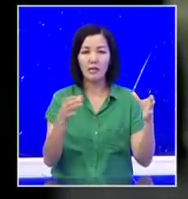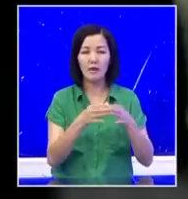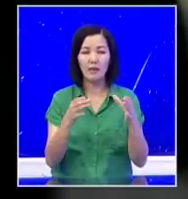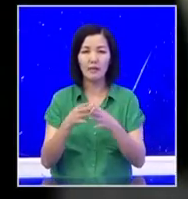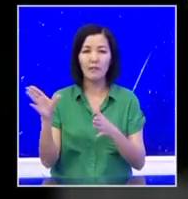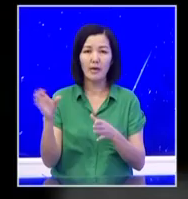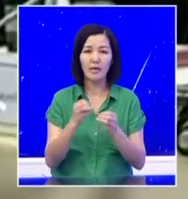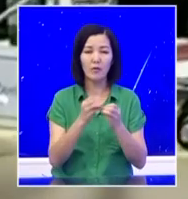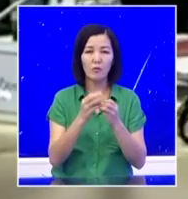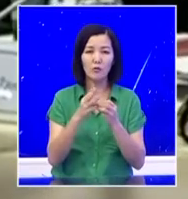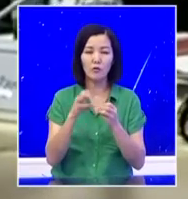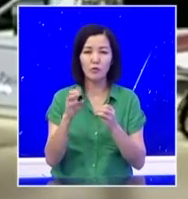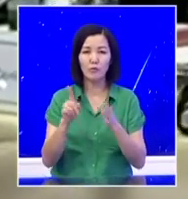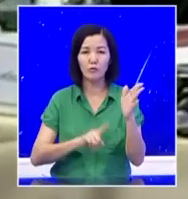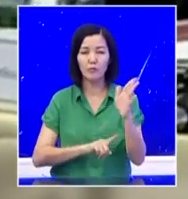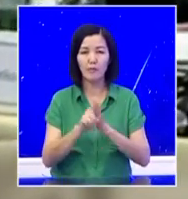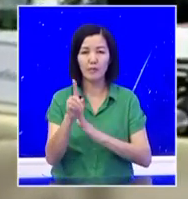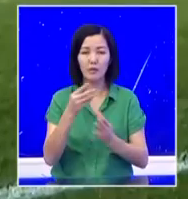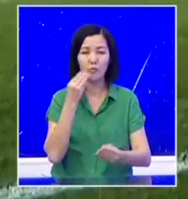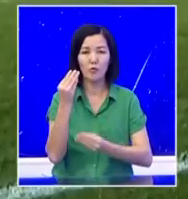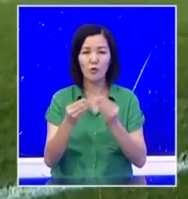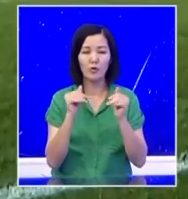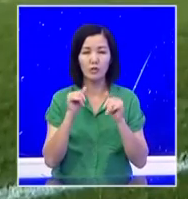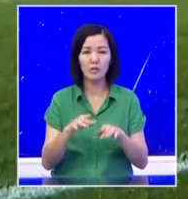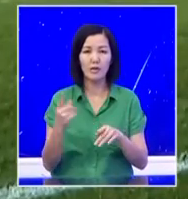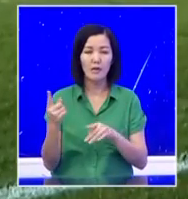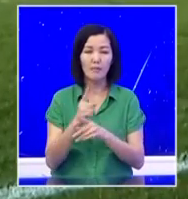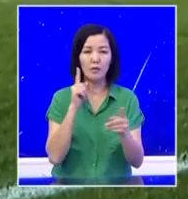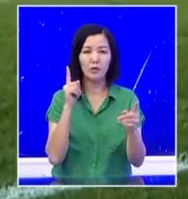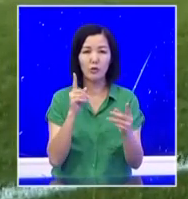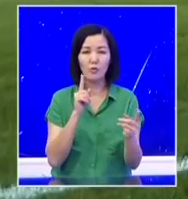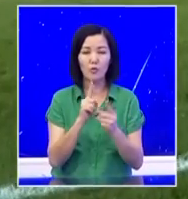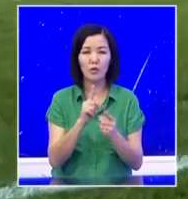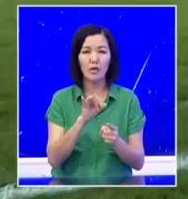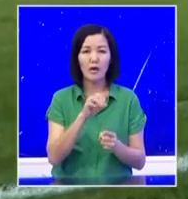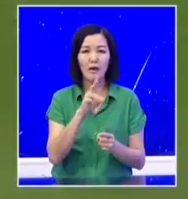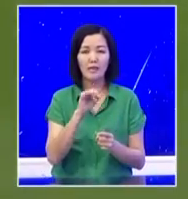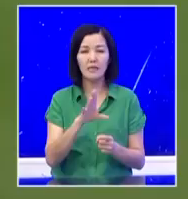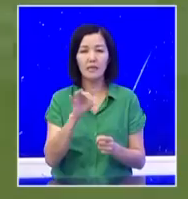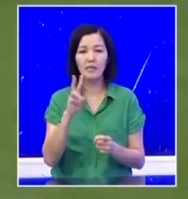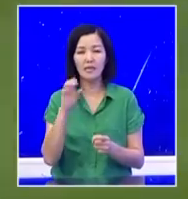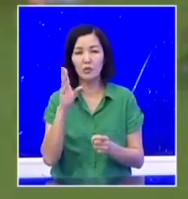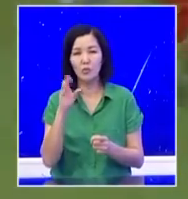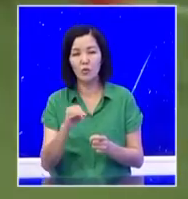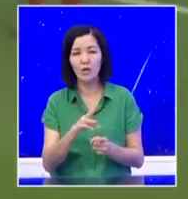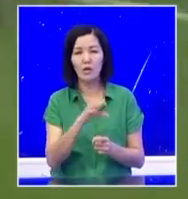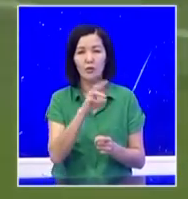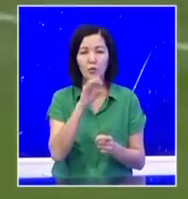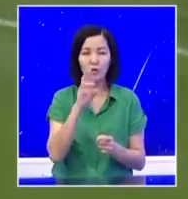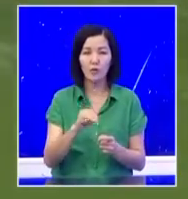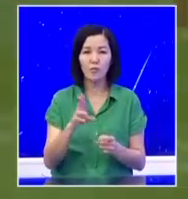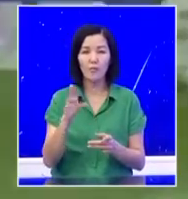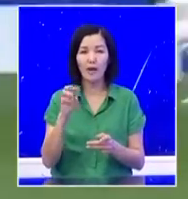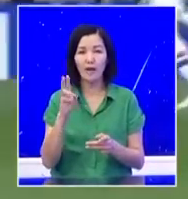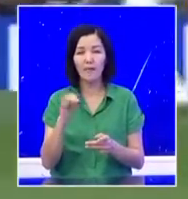ауыздан 13-ші маусымнан бастап ойнауға шешім қабылдады. Алғашқы матчтар Аталанта, Сассуоло, Интер Сампдория, Торино Парма